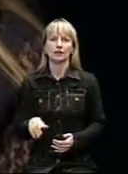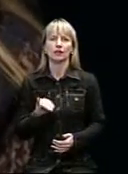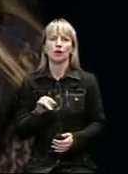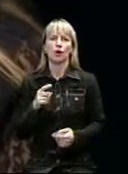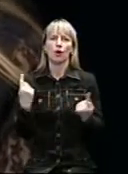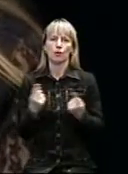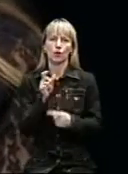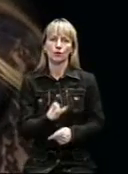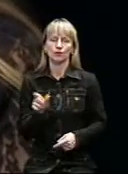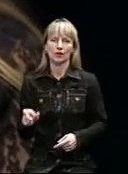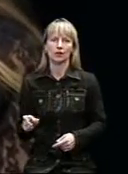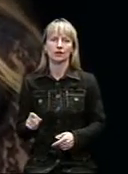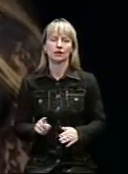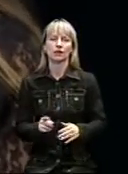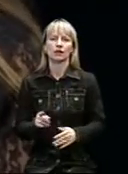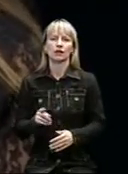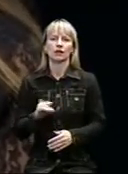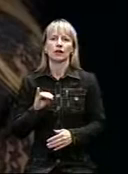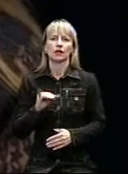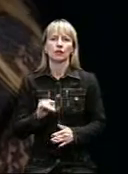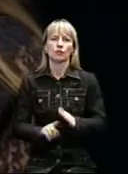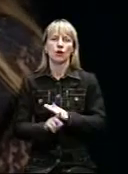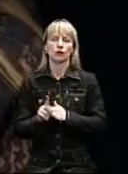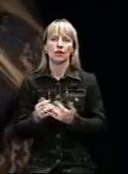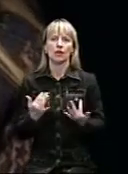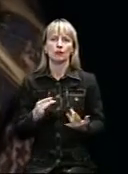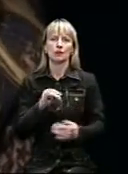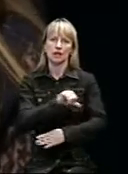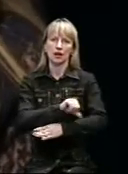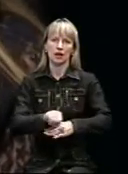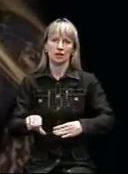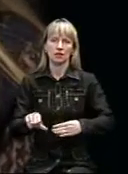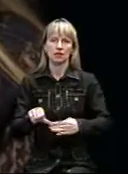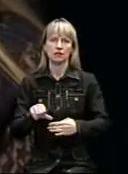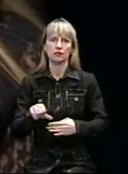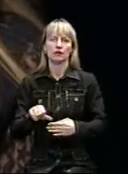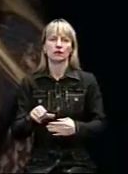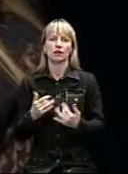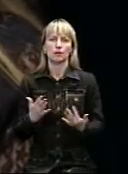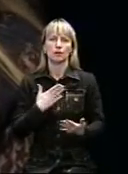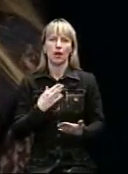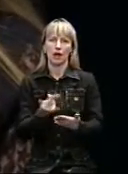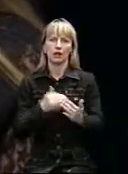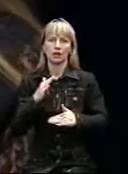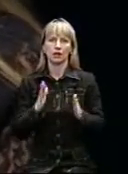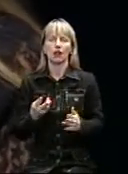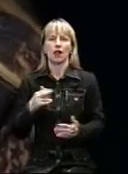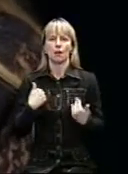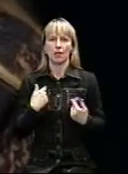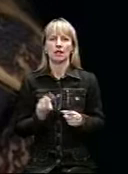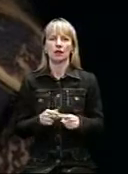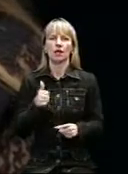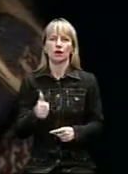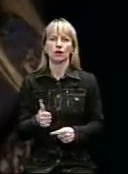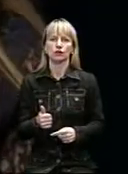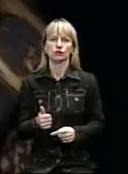звичайних людей, почав розвиватися попит за кордону. І для мене це, добре, це